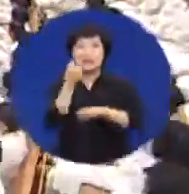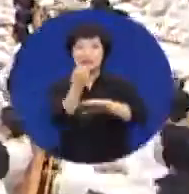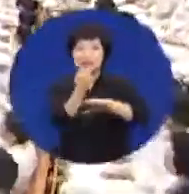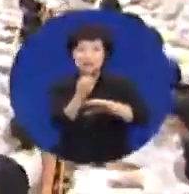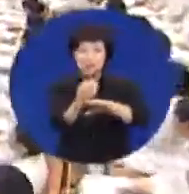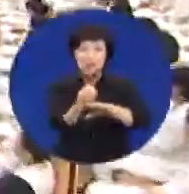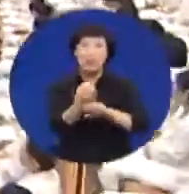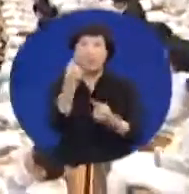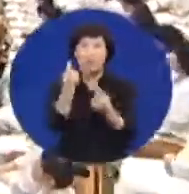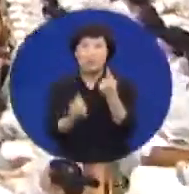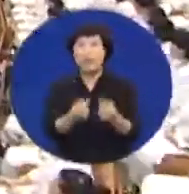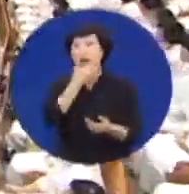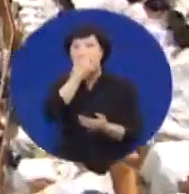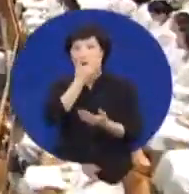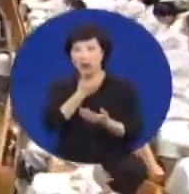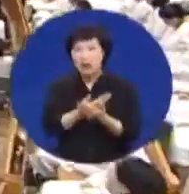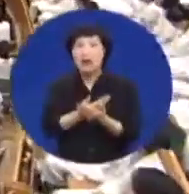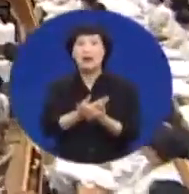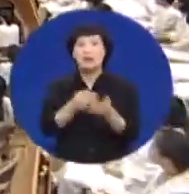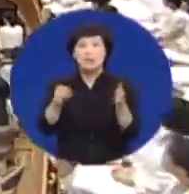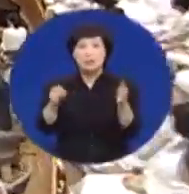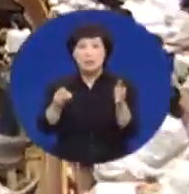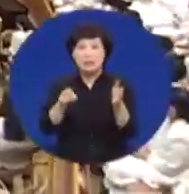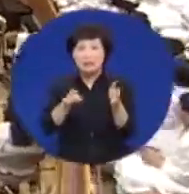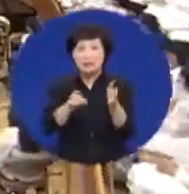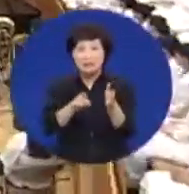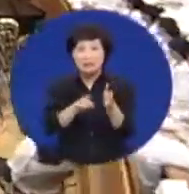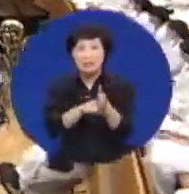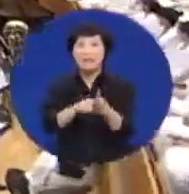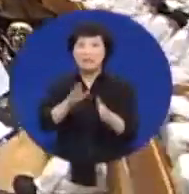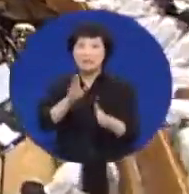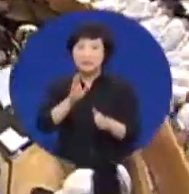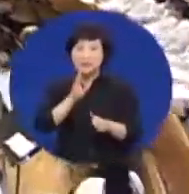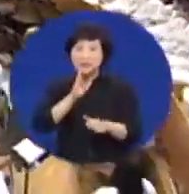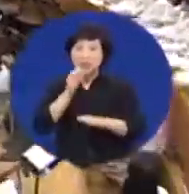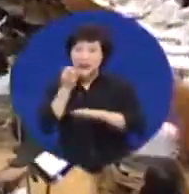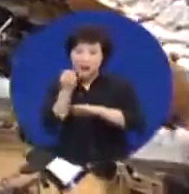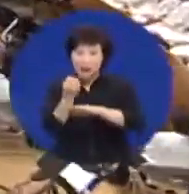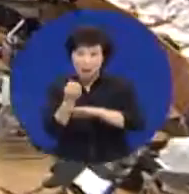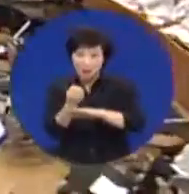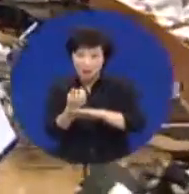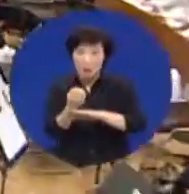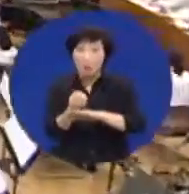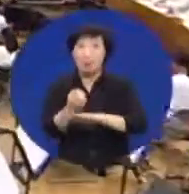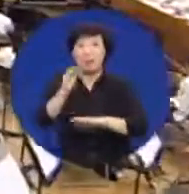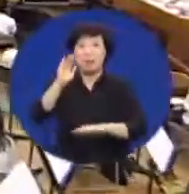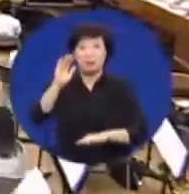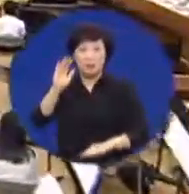금보다 귀한 믿음은 참